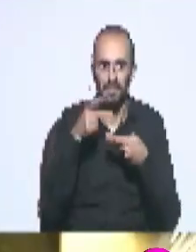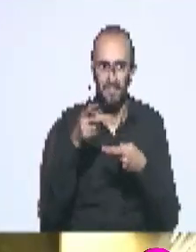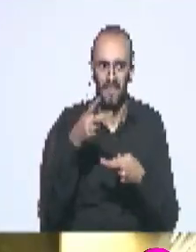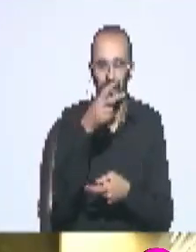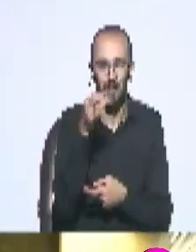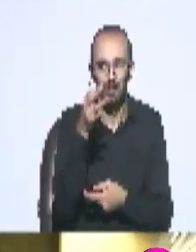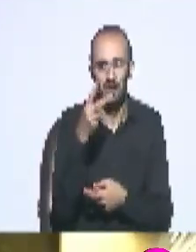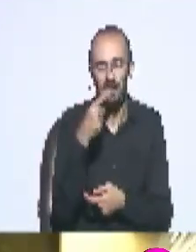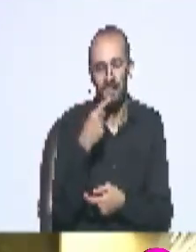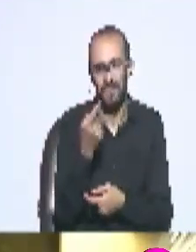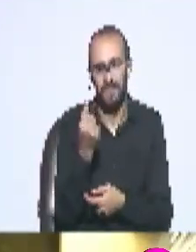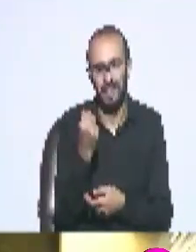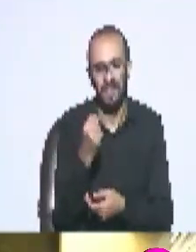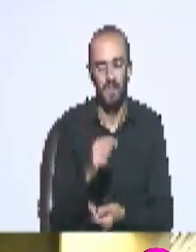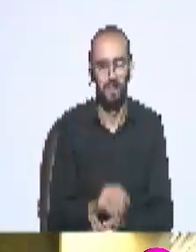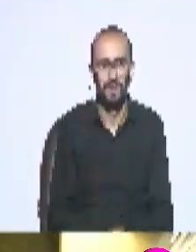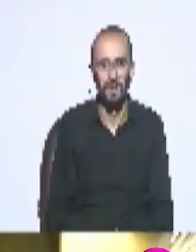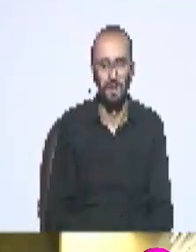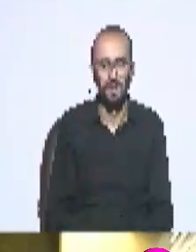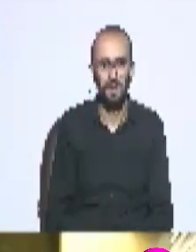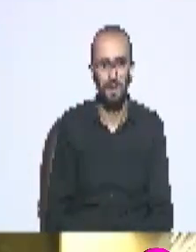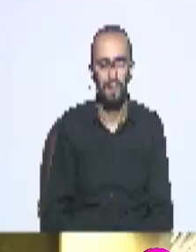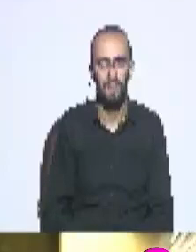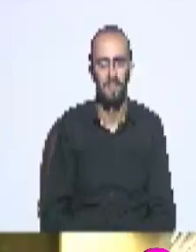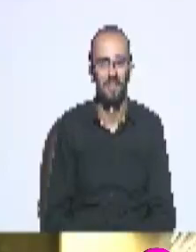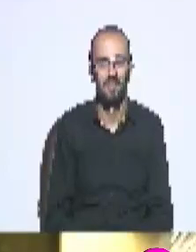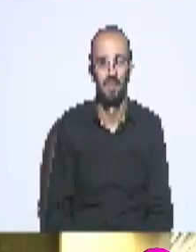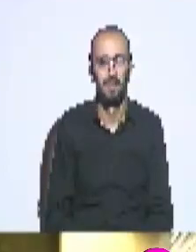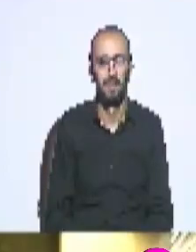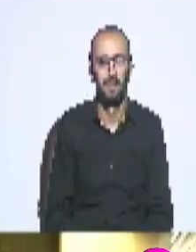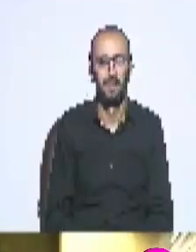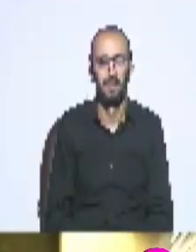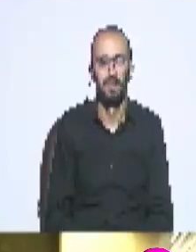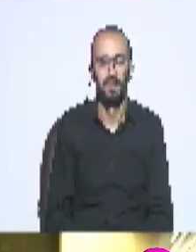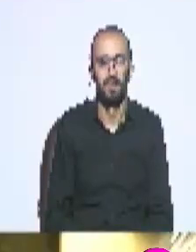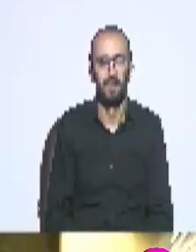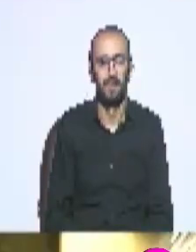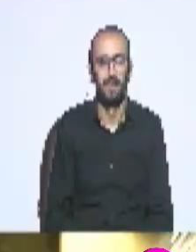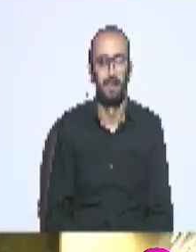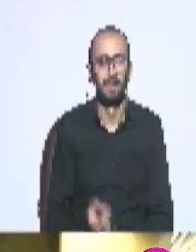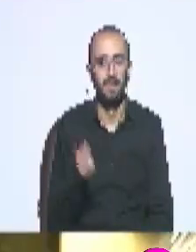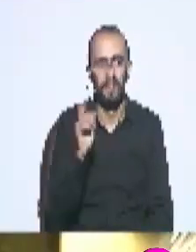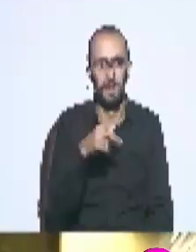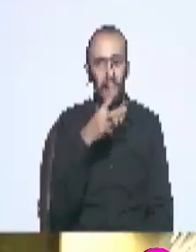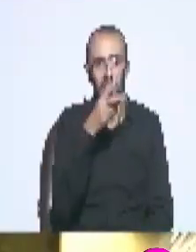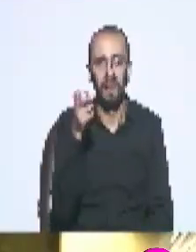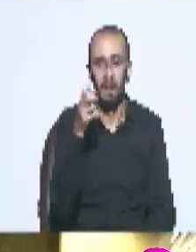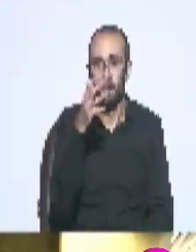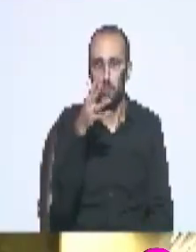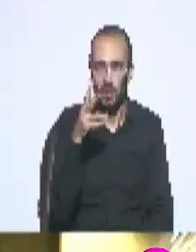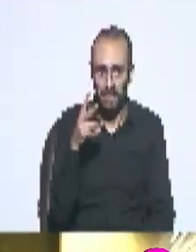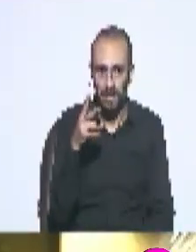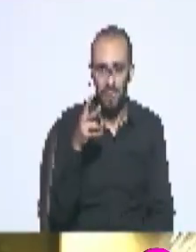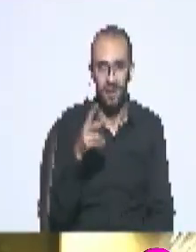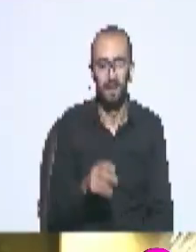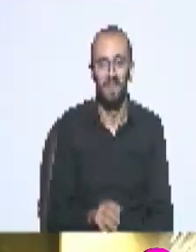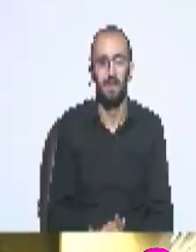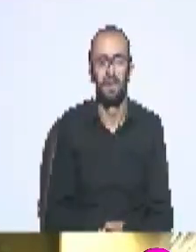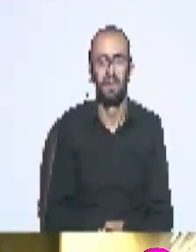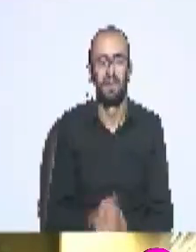2023 خلال الفتره اللي كنت معاكم فيها في 2023 وفي 2024 يعني بتمنى